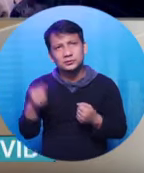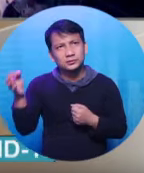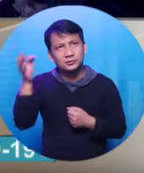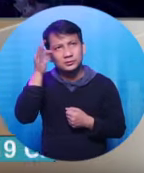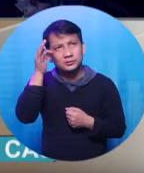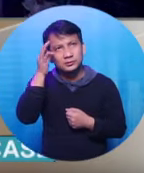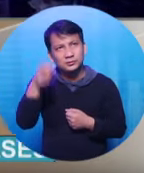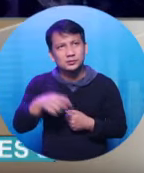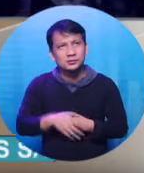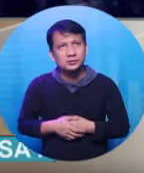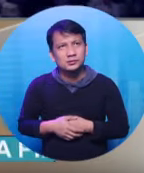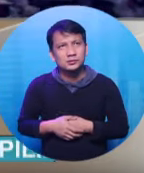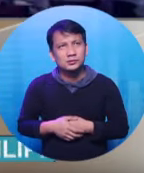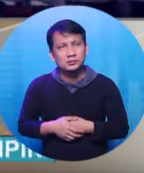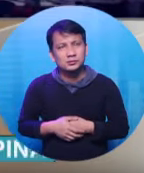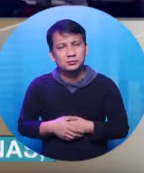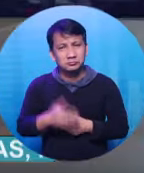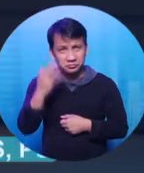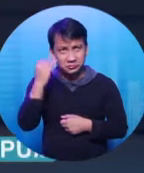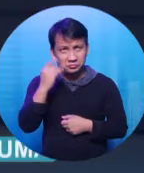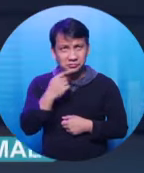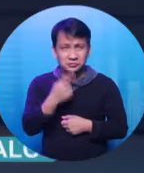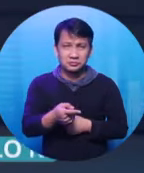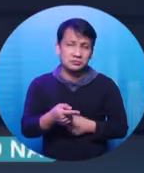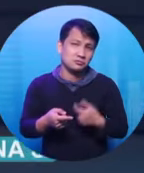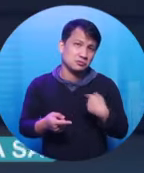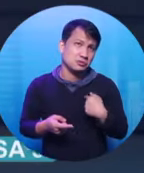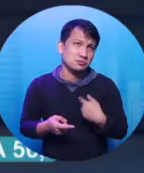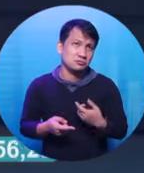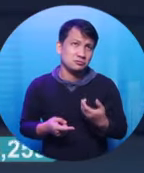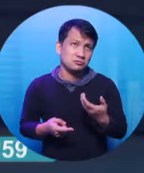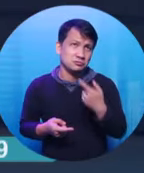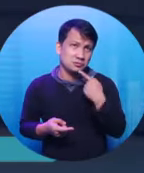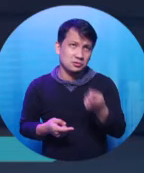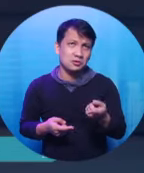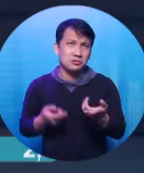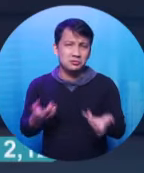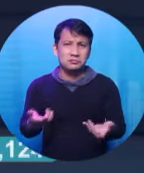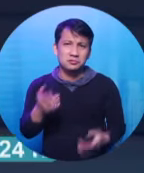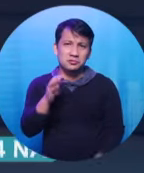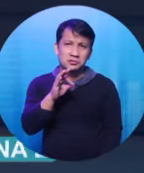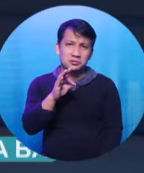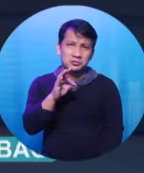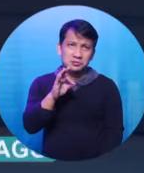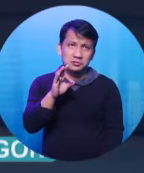Fitz. Kumbaga, kung ako magsasabi,